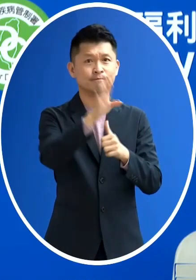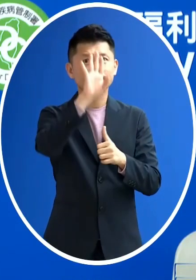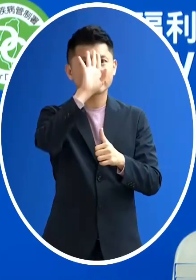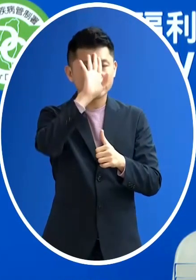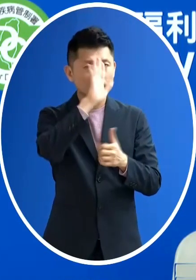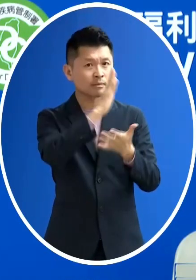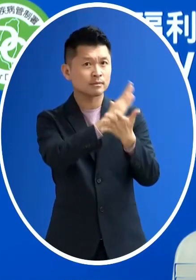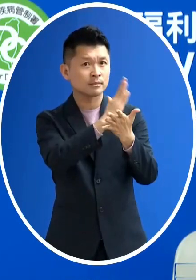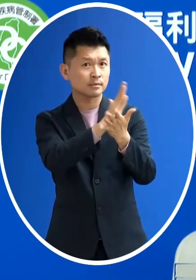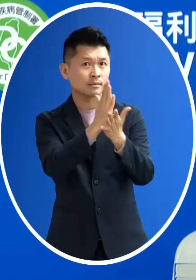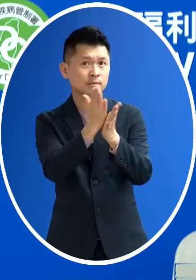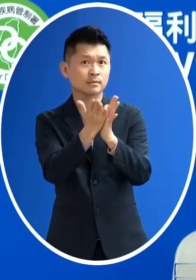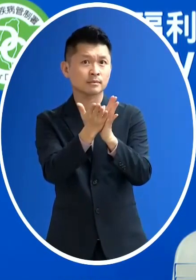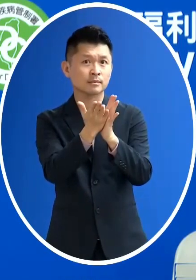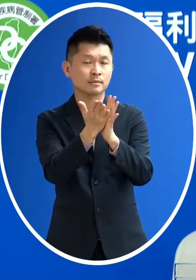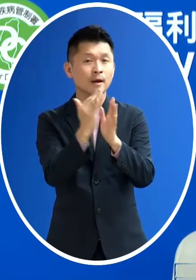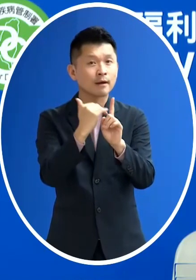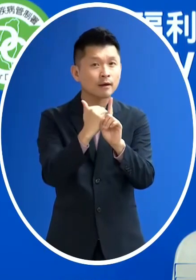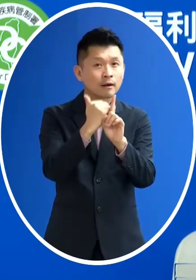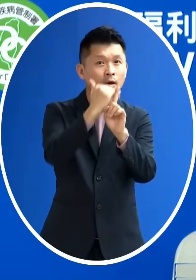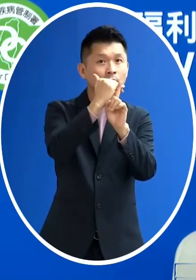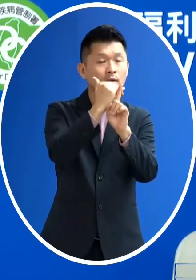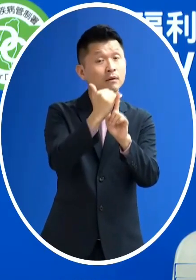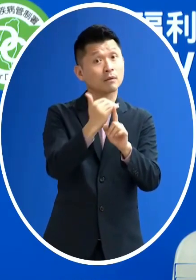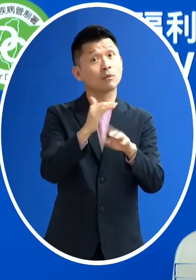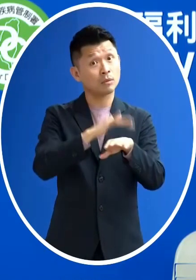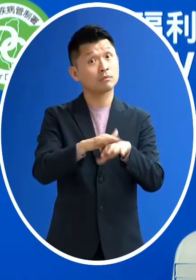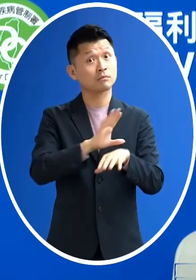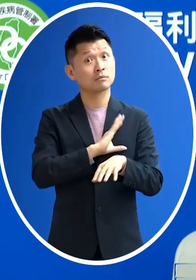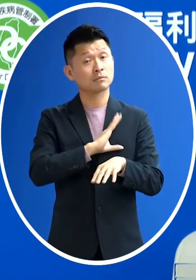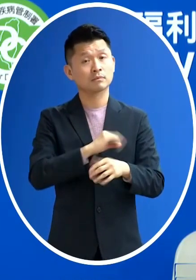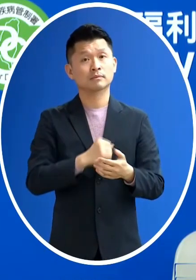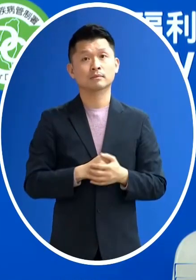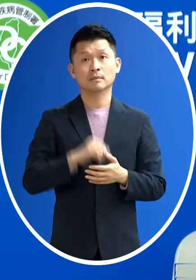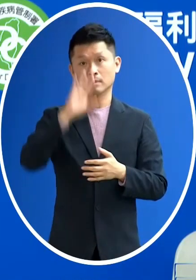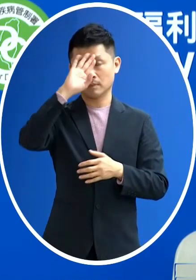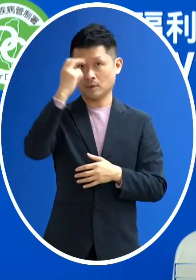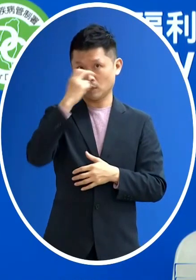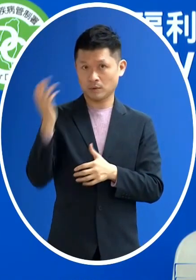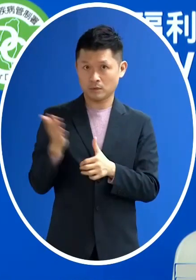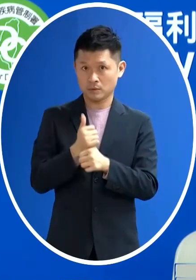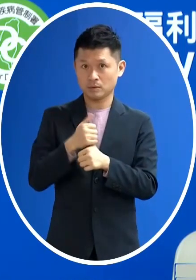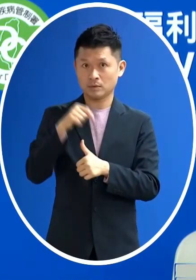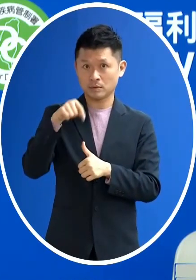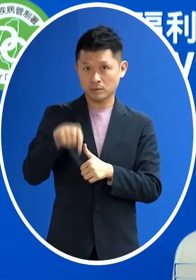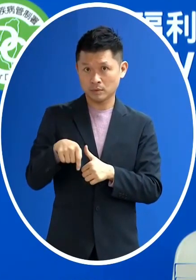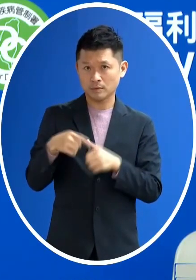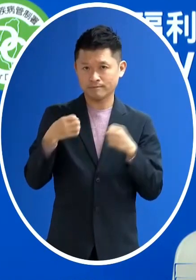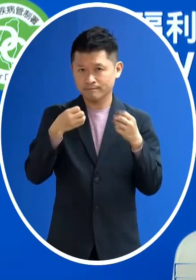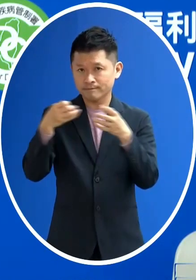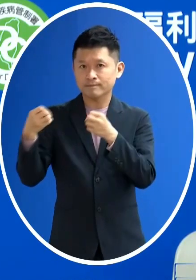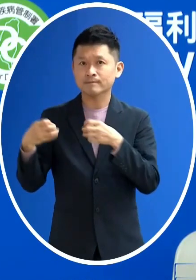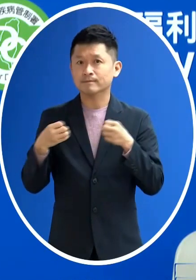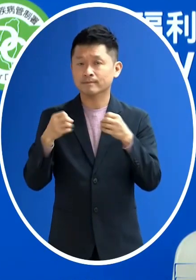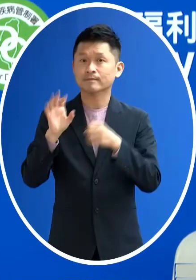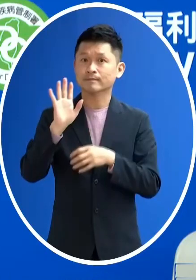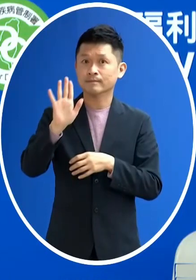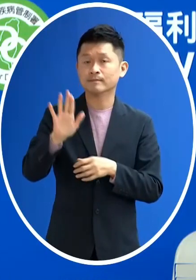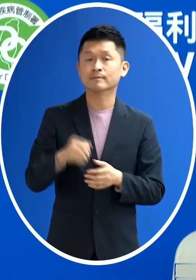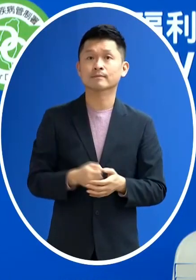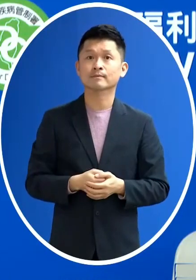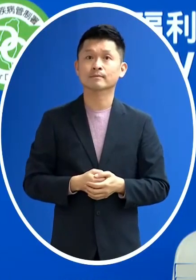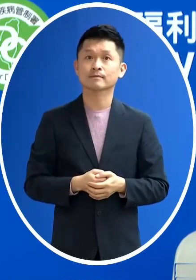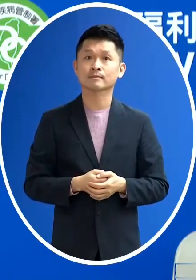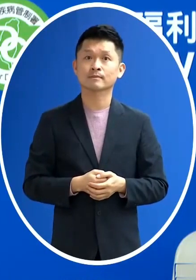会再稍微再高起来哦。那所以我想，疾病管制署这边我们也都有在讨论，就是针对这